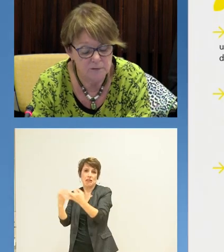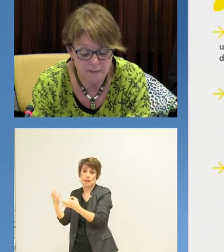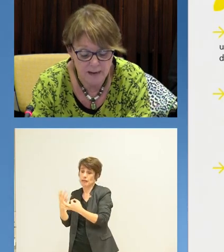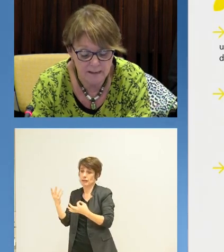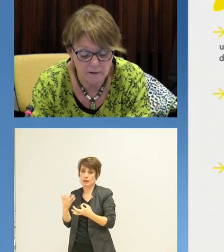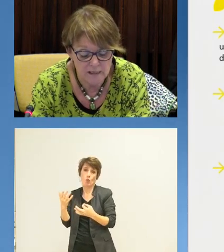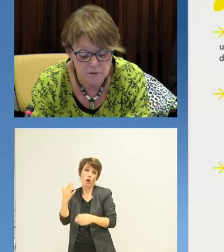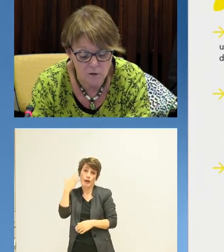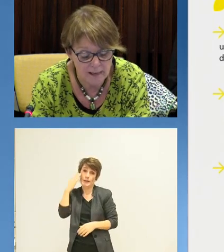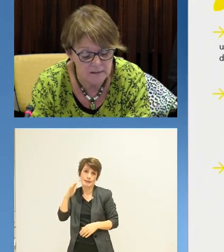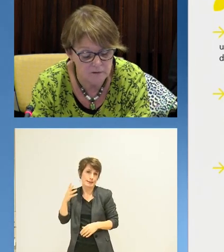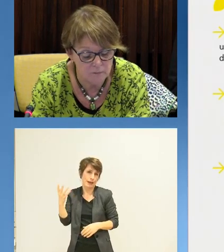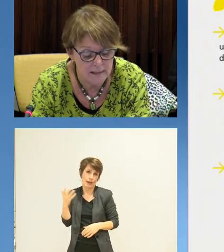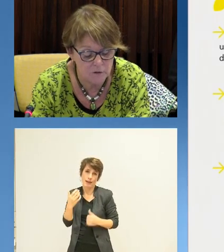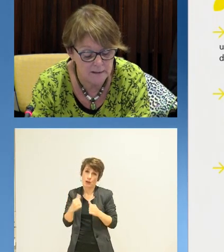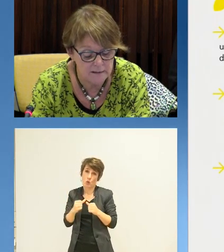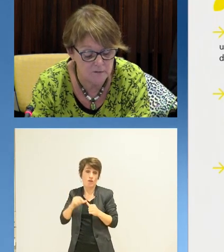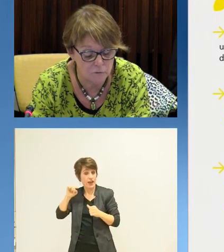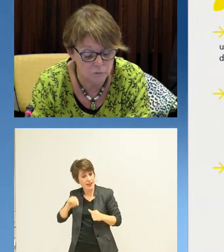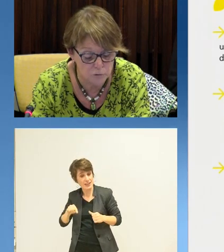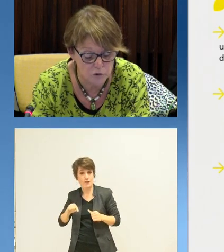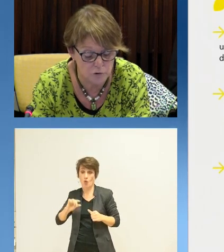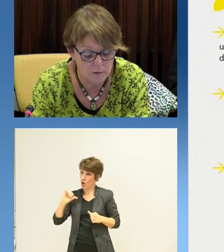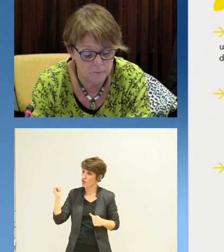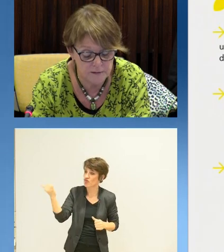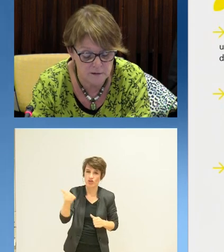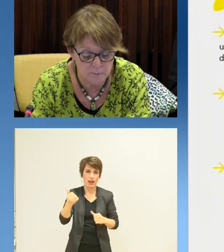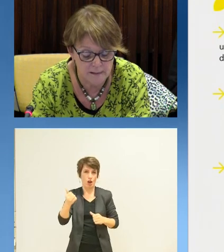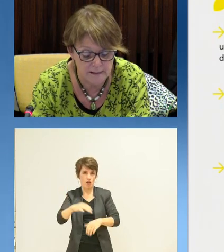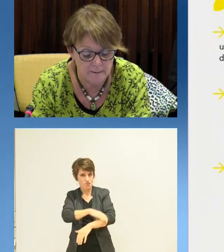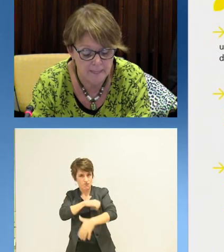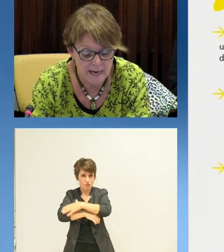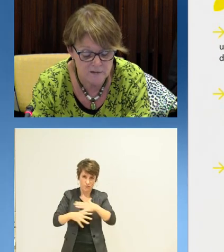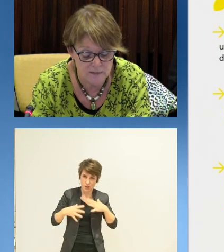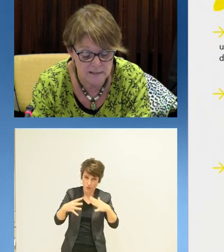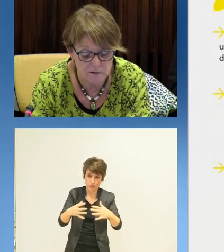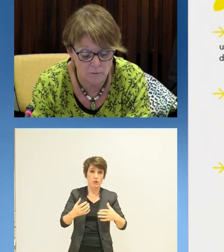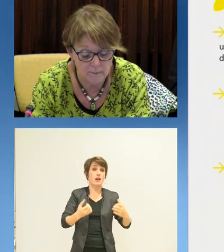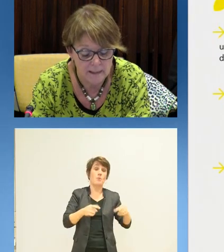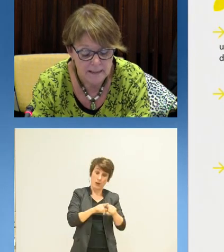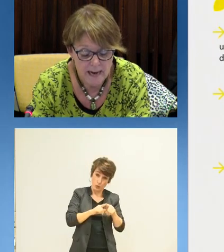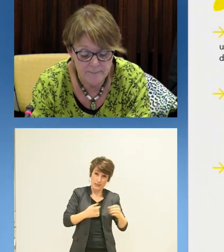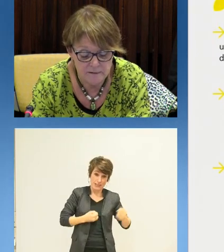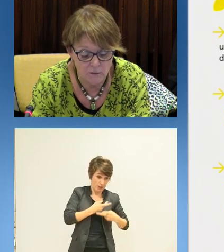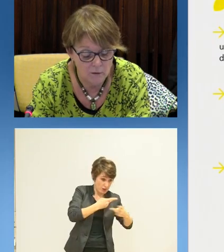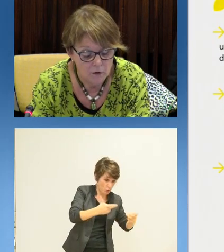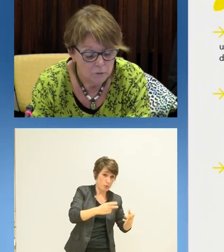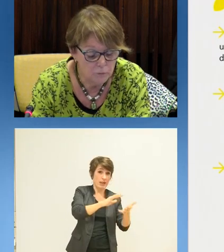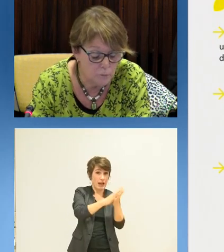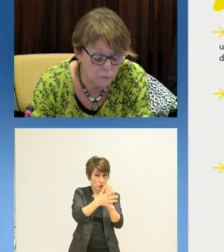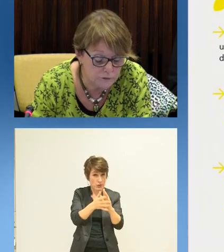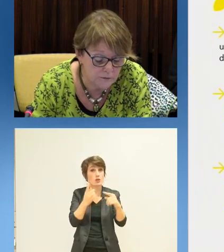c'est par un engagement individuel et collectif de tous puissance publique associations habitants